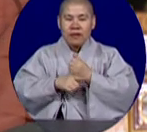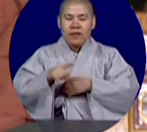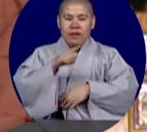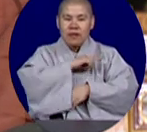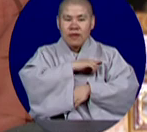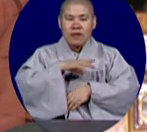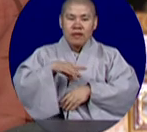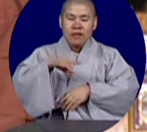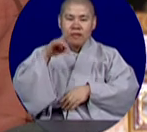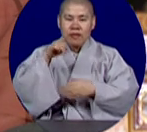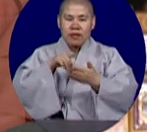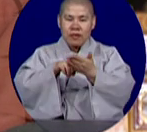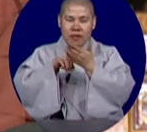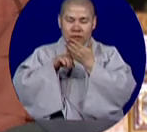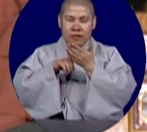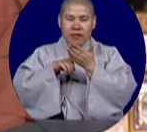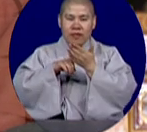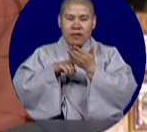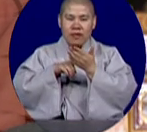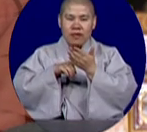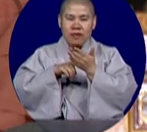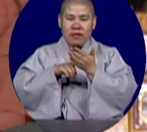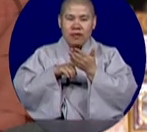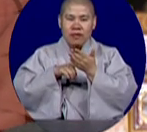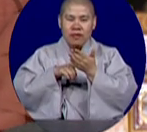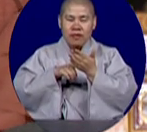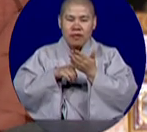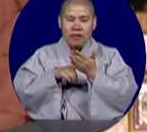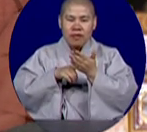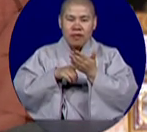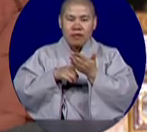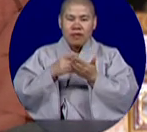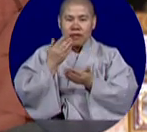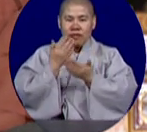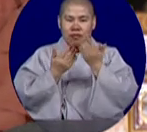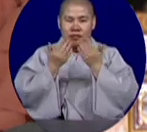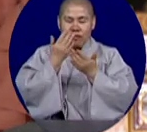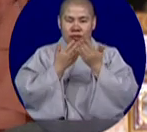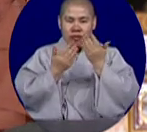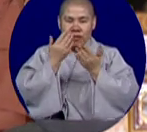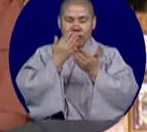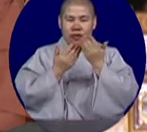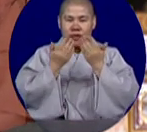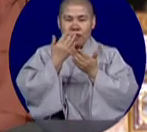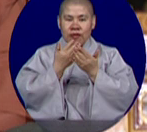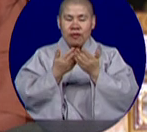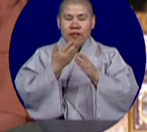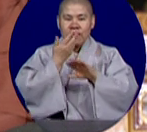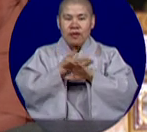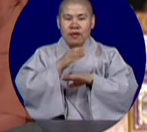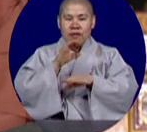제일 먼저 발견하신 불을 가지고 다른 데다가 이렇게 점화를 시키는 거예요.